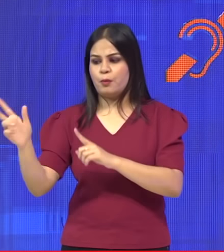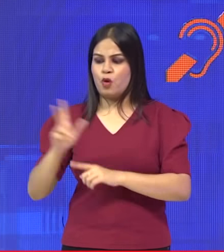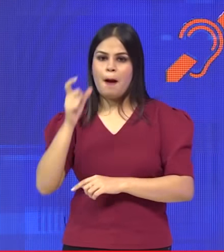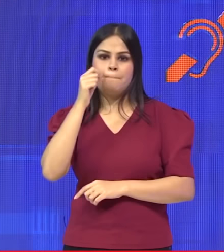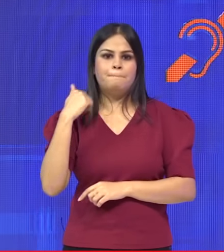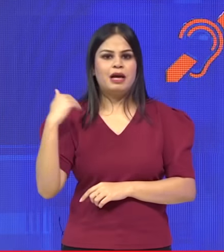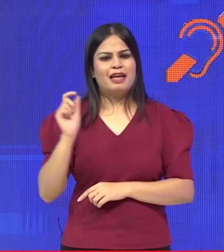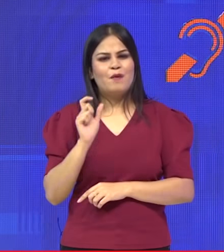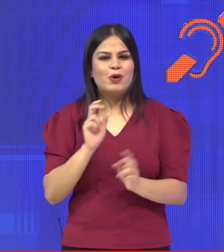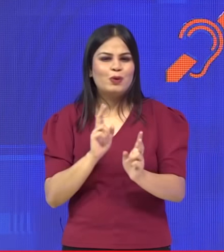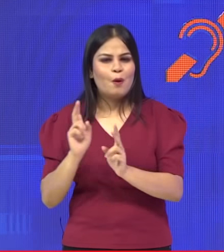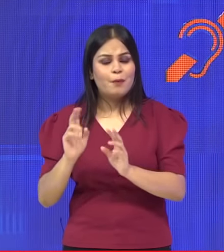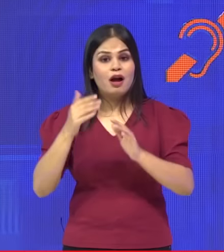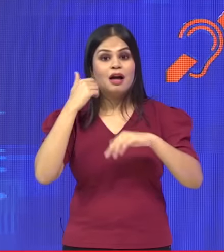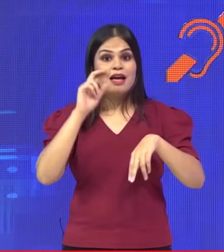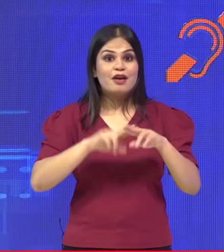महाराष्ट्र